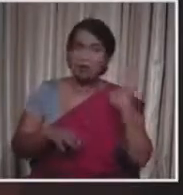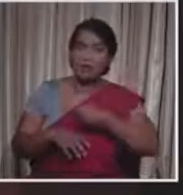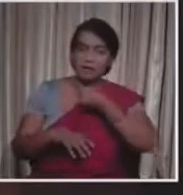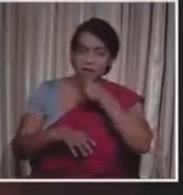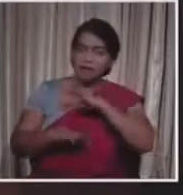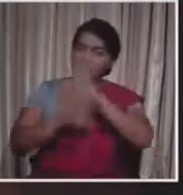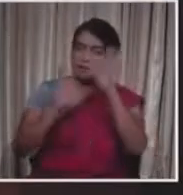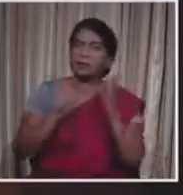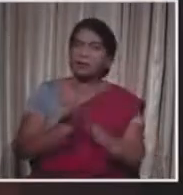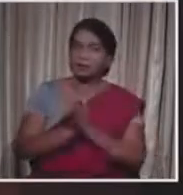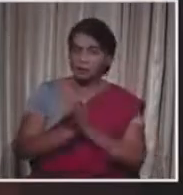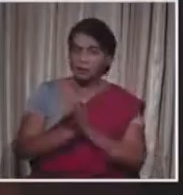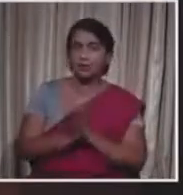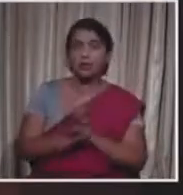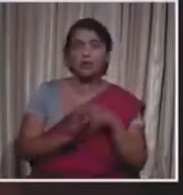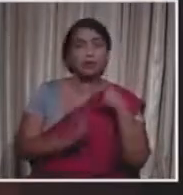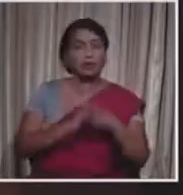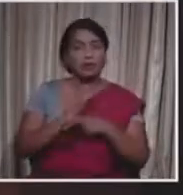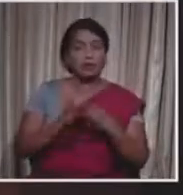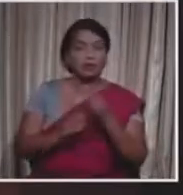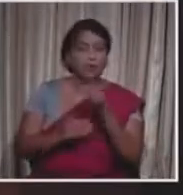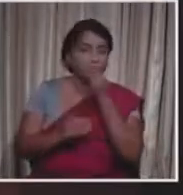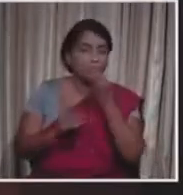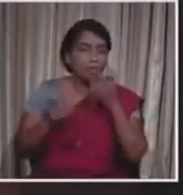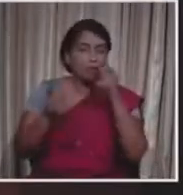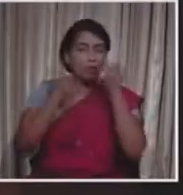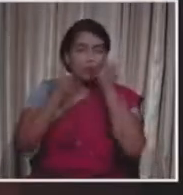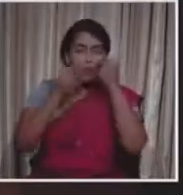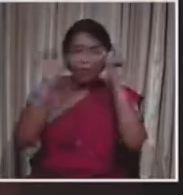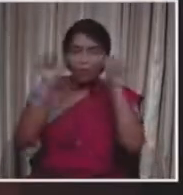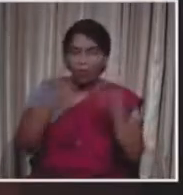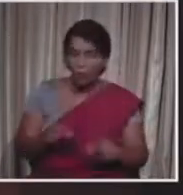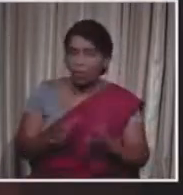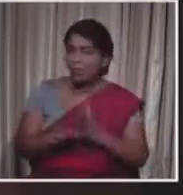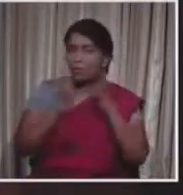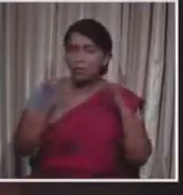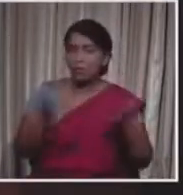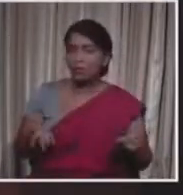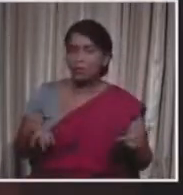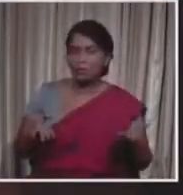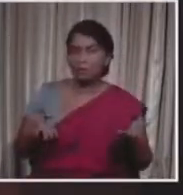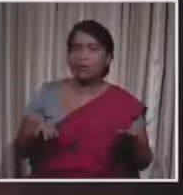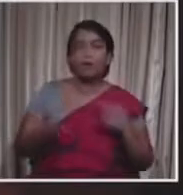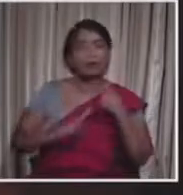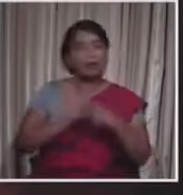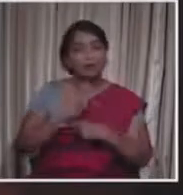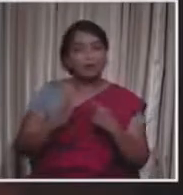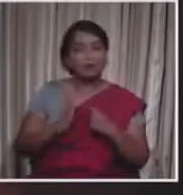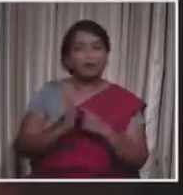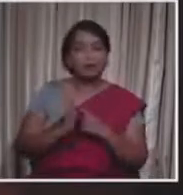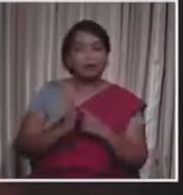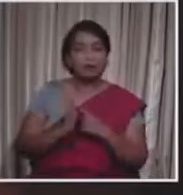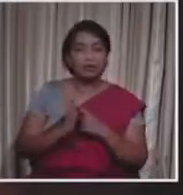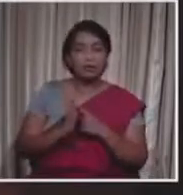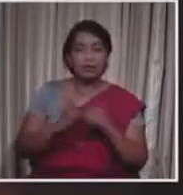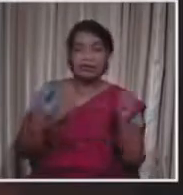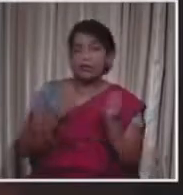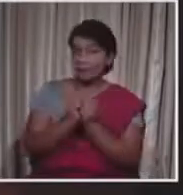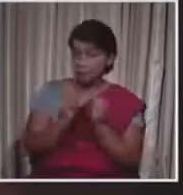වැඩිහිටියන්ගෙත් රටක මන්ද පෝෂණය වැඩි වෙනකොට මොකක්ද වෙන්නේ රටේ ප්‍රොඩක්ටිව් කැපැසිටි